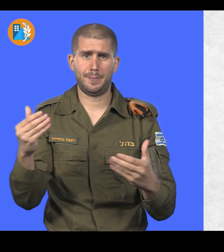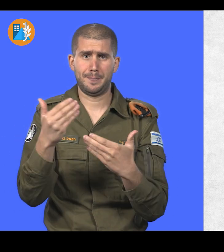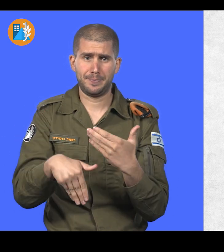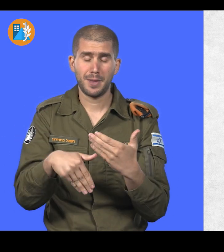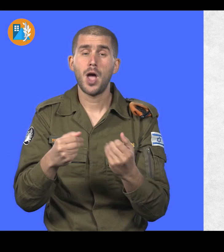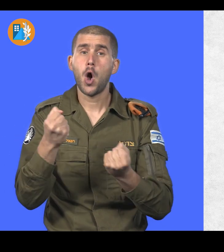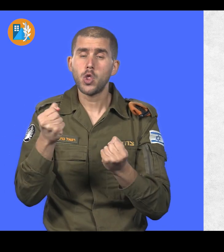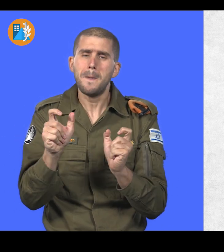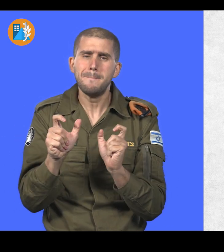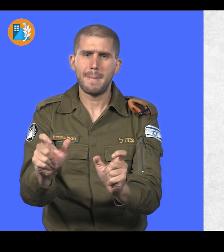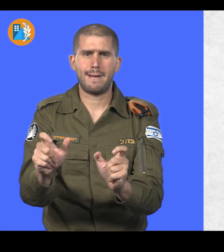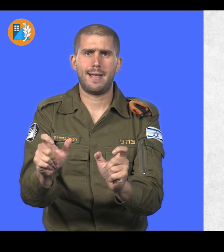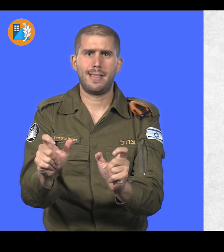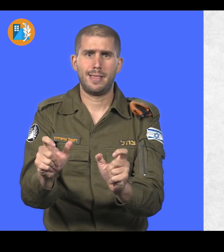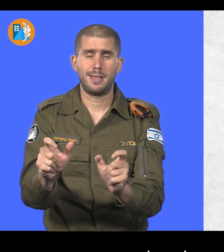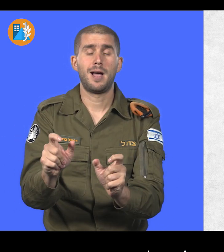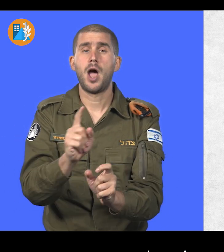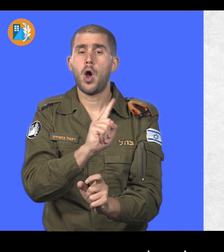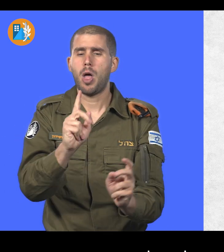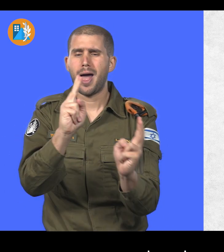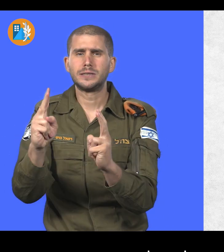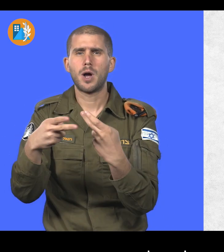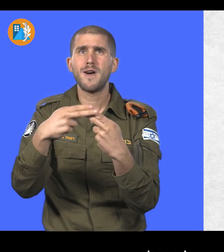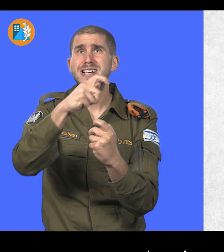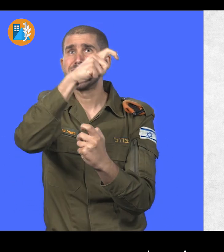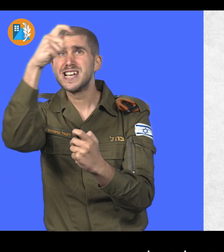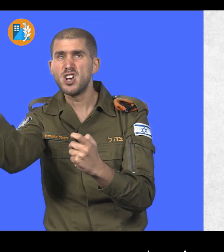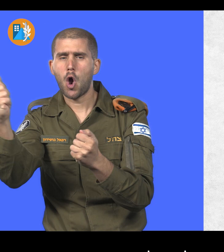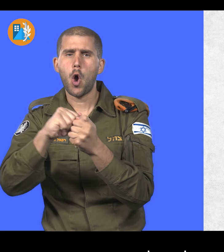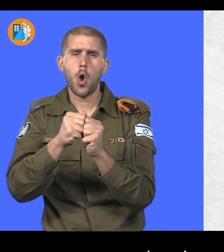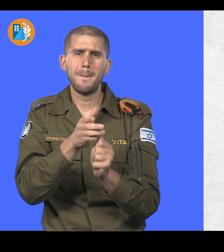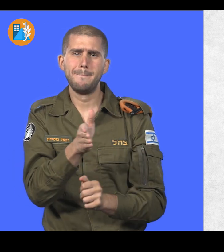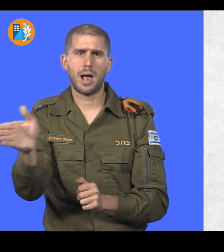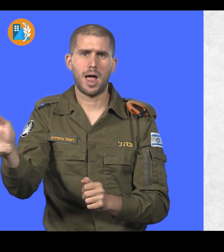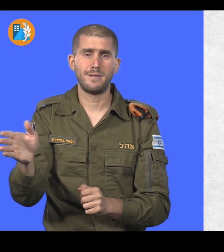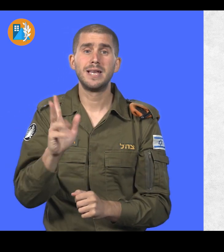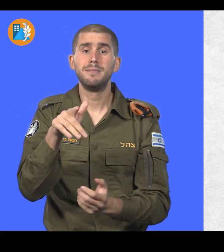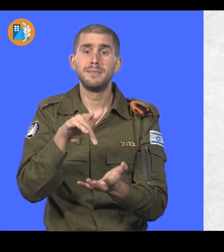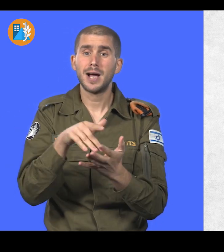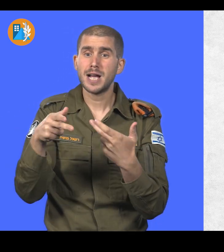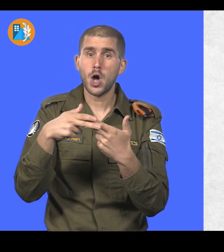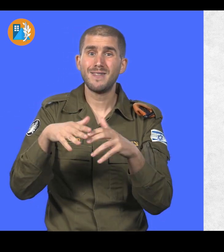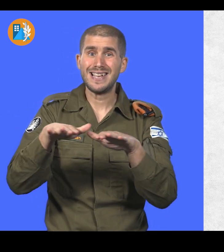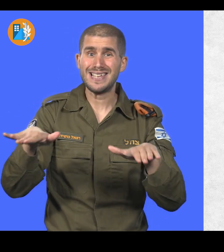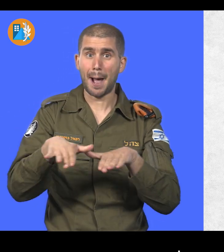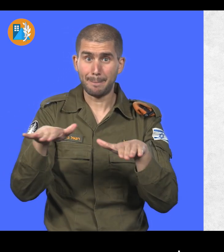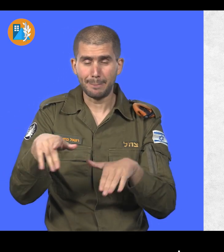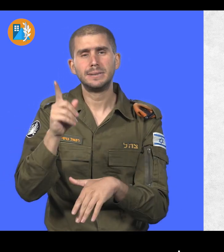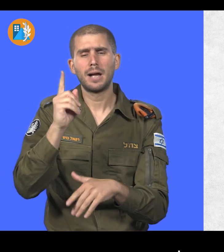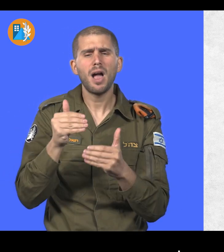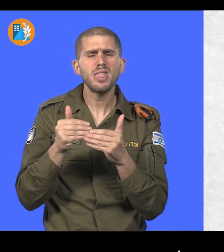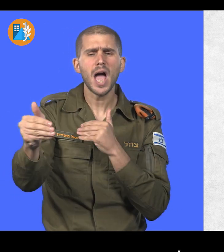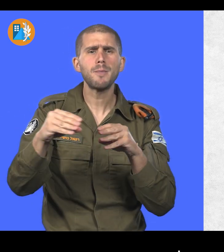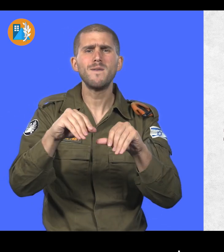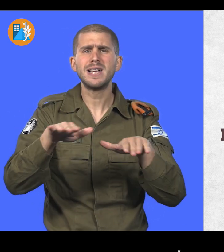תיפסק. הרכב מגן עליכם. יש להימנע מהעצירה מתחת לגשר או על מחלף. אם אתם נמצאים בקרבת הים התיכון, יש